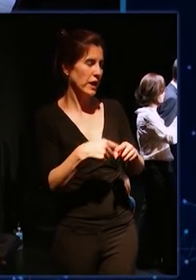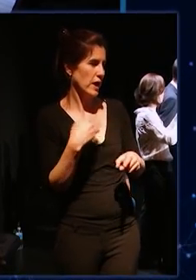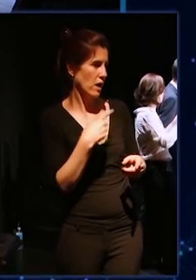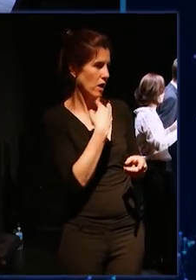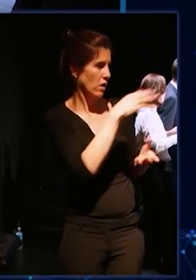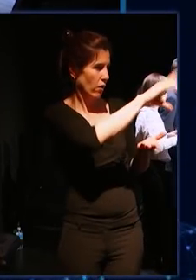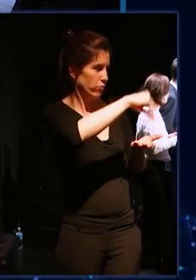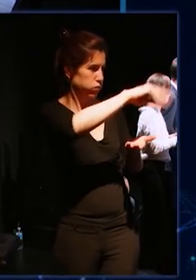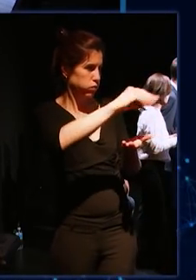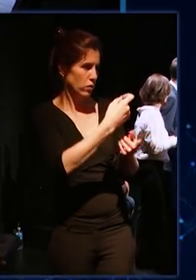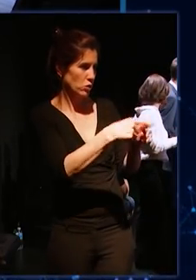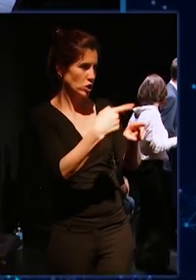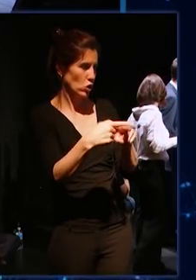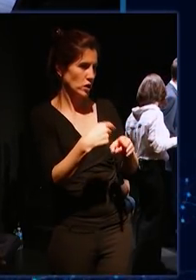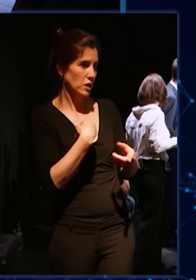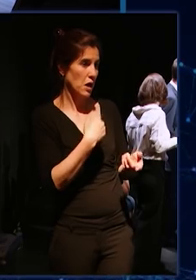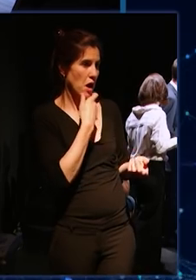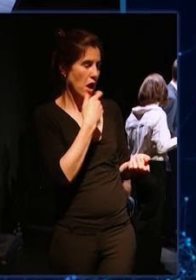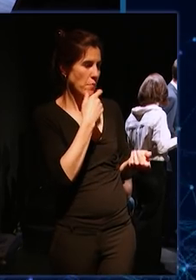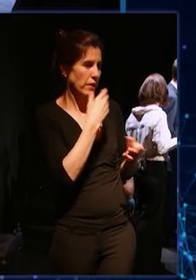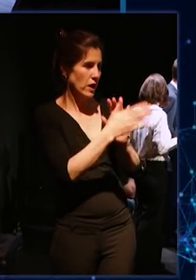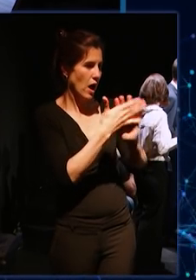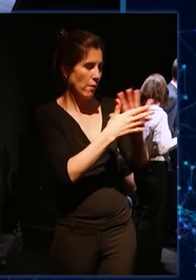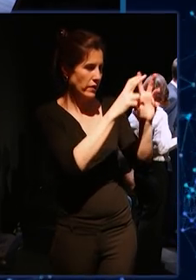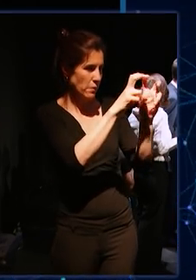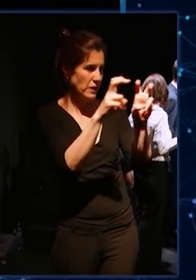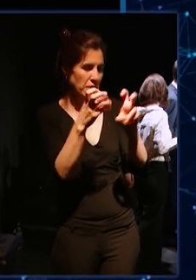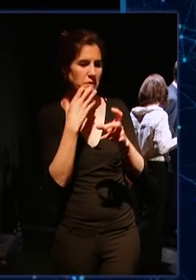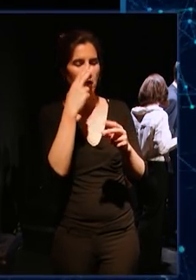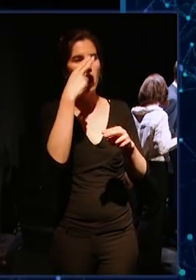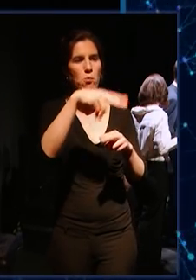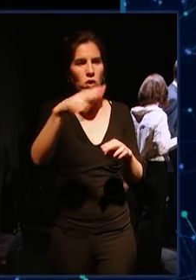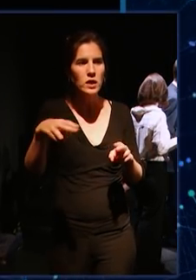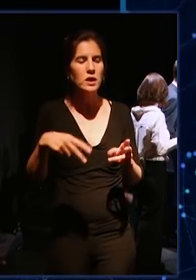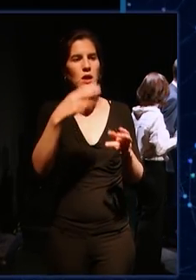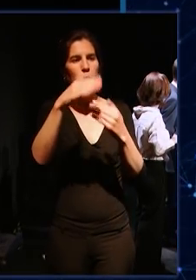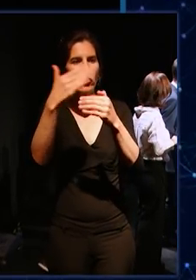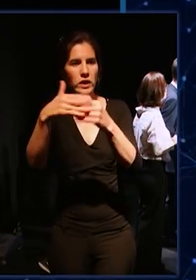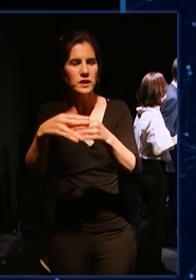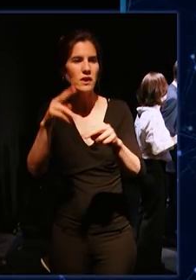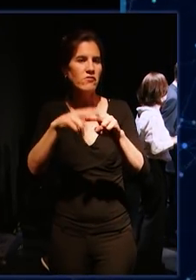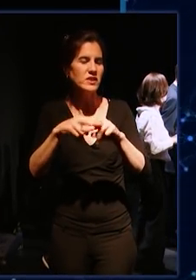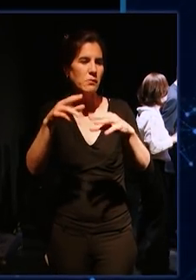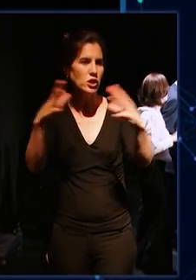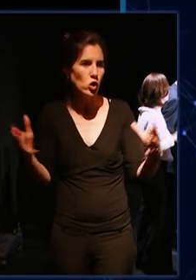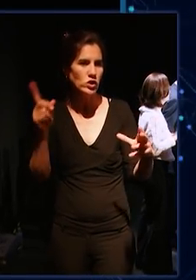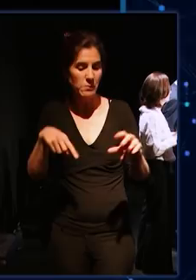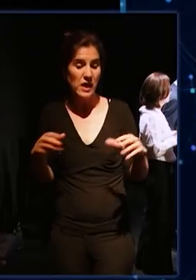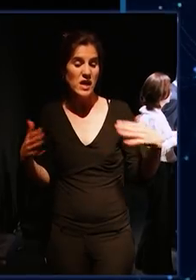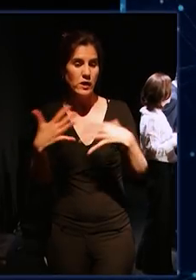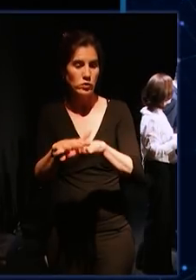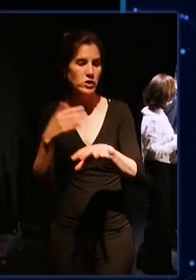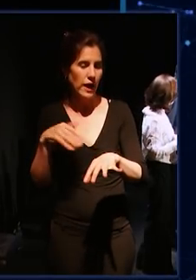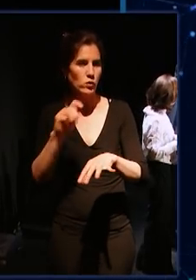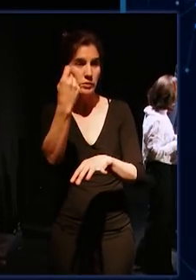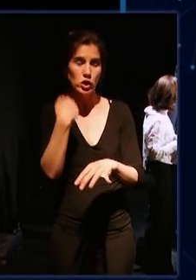i m'agradaria, i no podré fer-ho, parlar de museu, parlar de modernisme i noucentisme, parlar de la festa major i de la inclusivitat que hem aconseguit en ella.